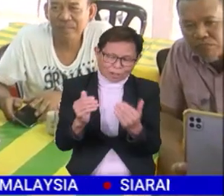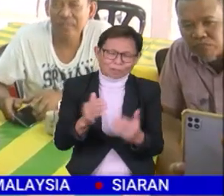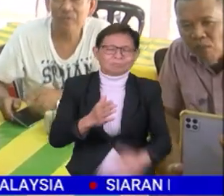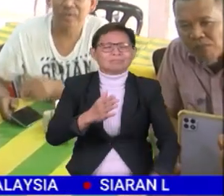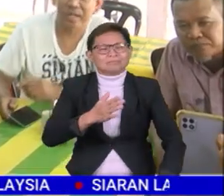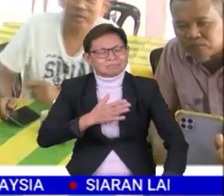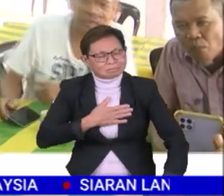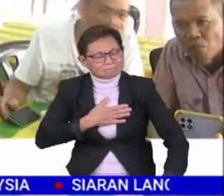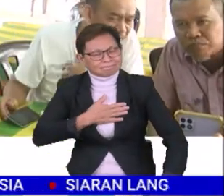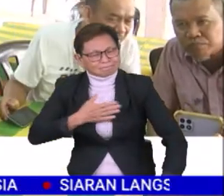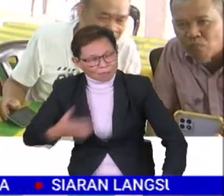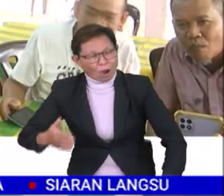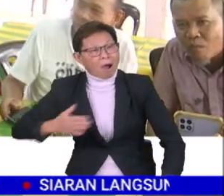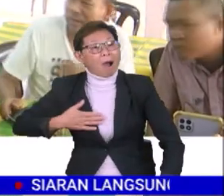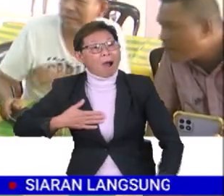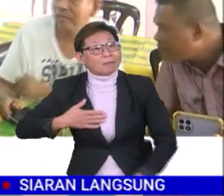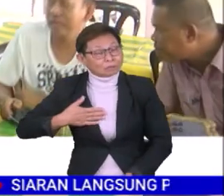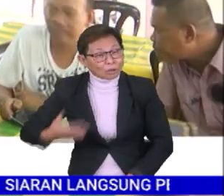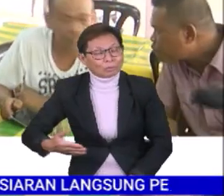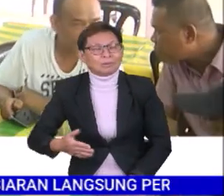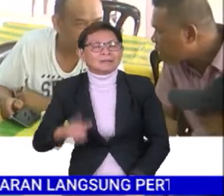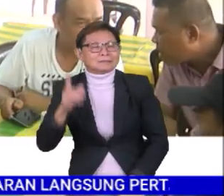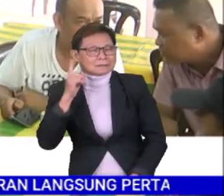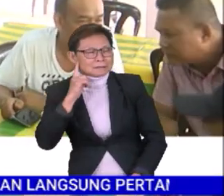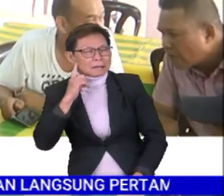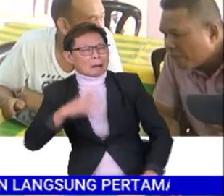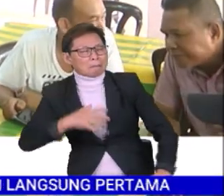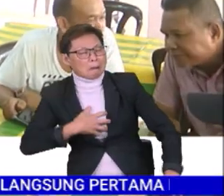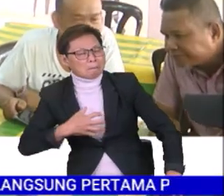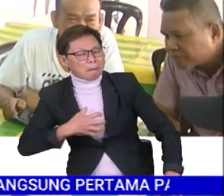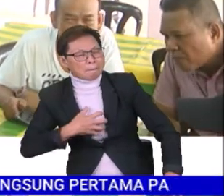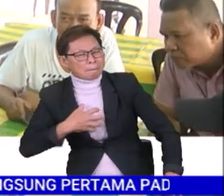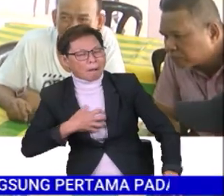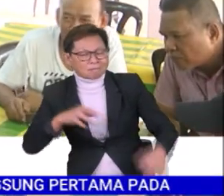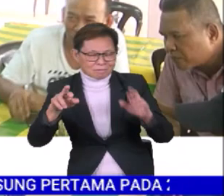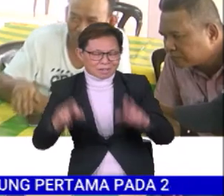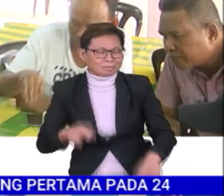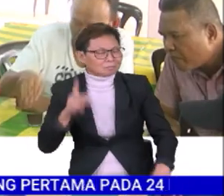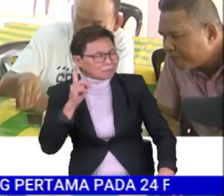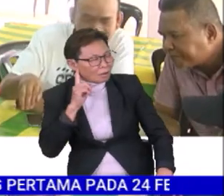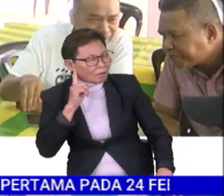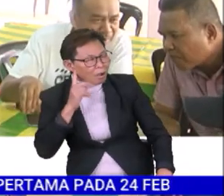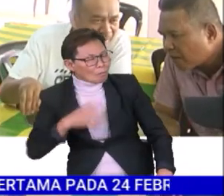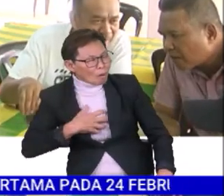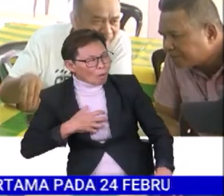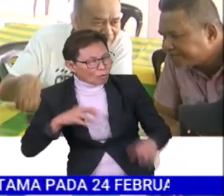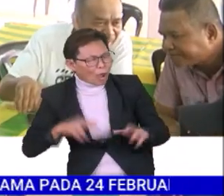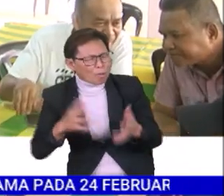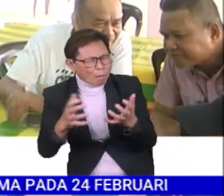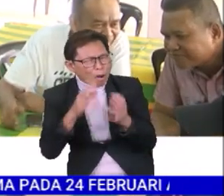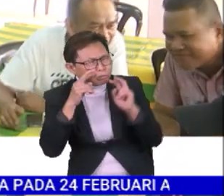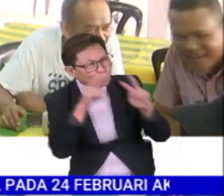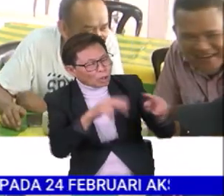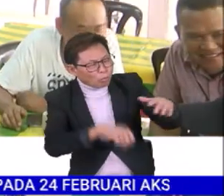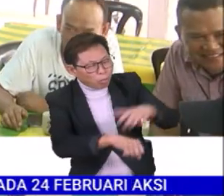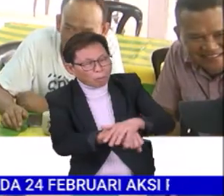sudi mendengar keluhan rakyat yang nak tengok bola kan,